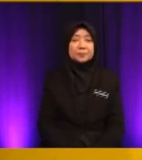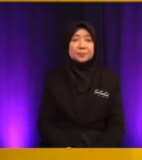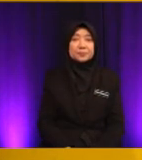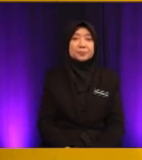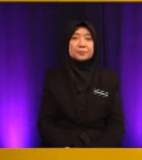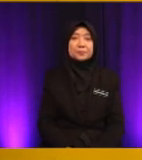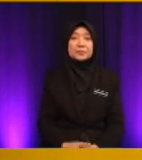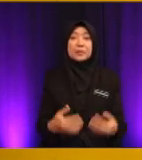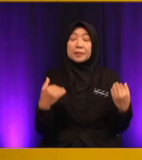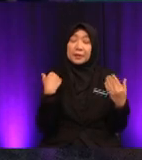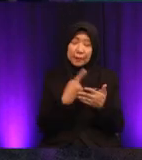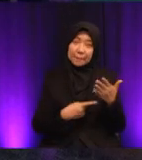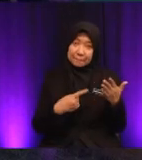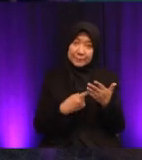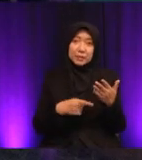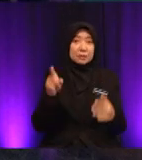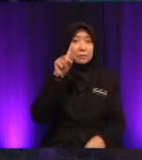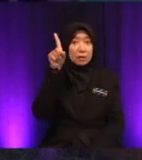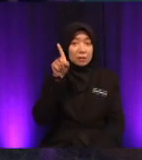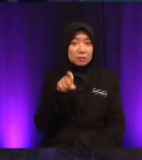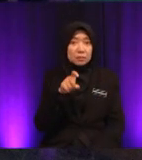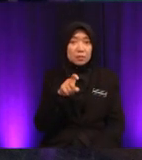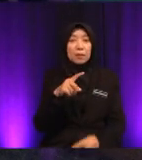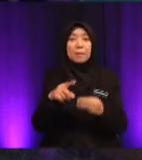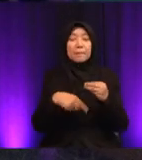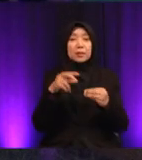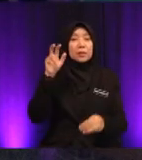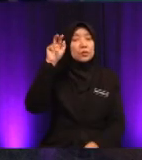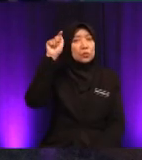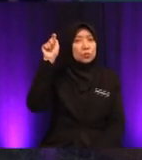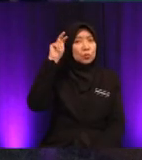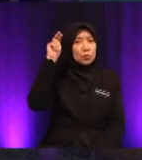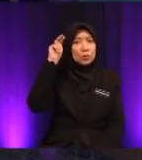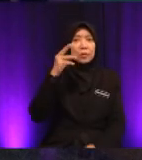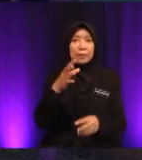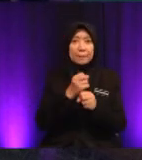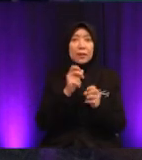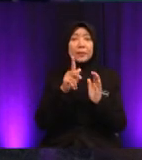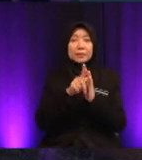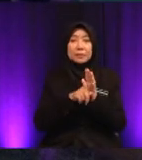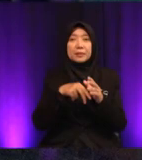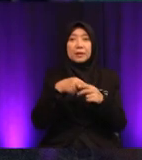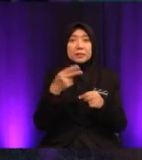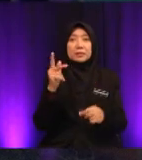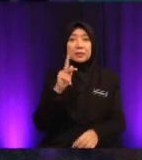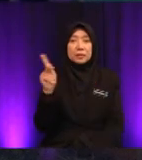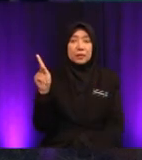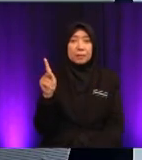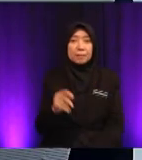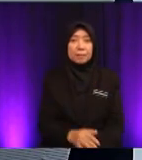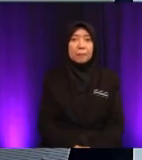ada apa persoalan yang tak tentang Bagaimana teori kuantum tadi dapat dihasilkan Kalau ikut